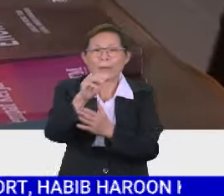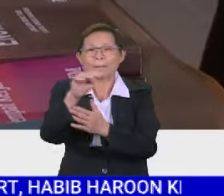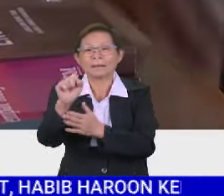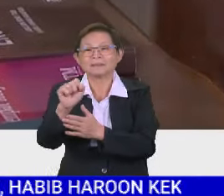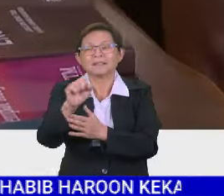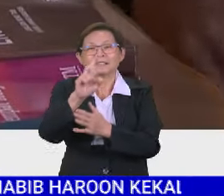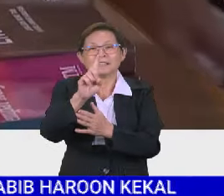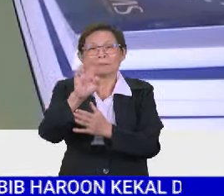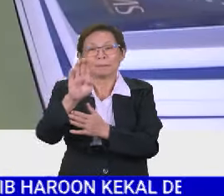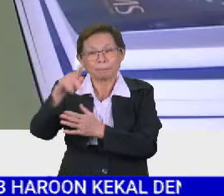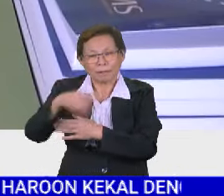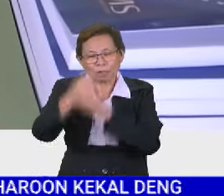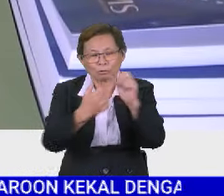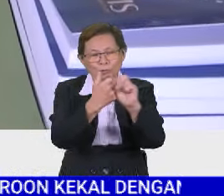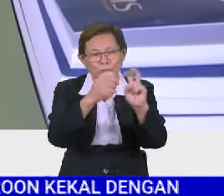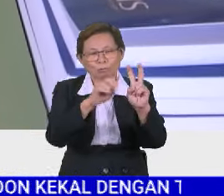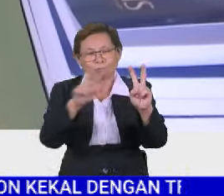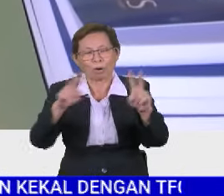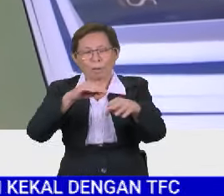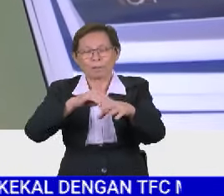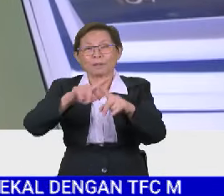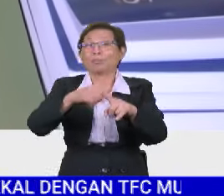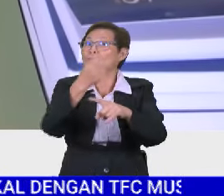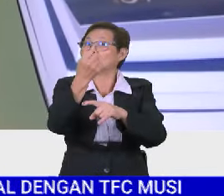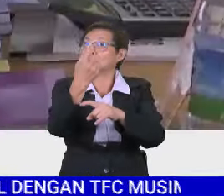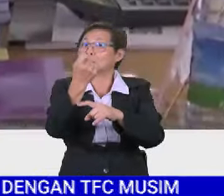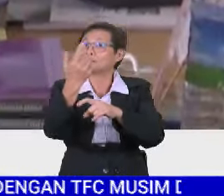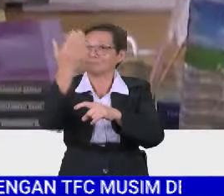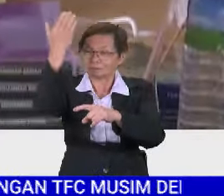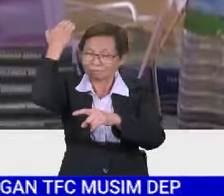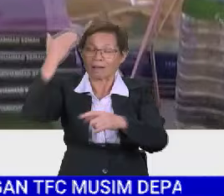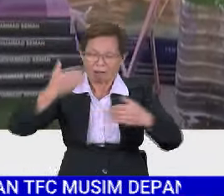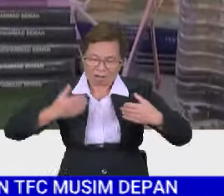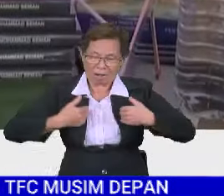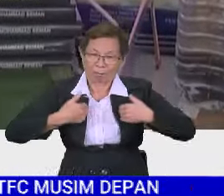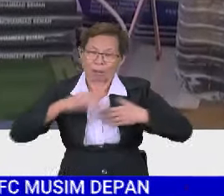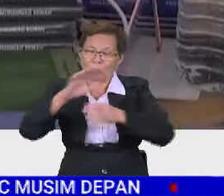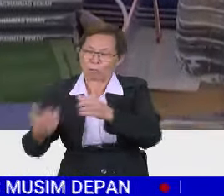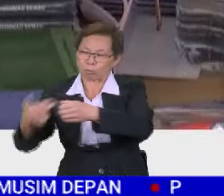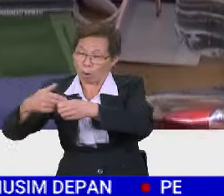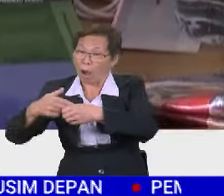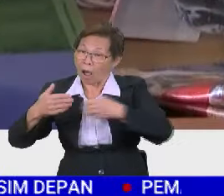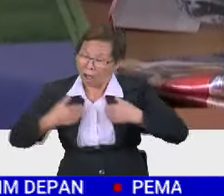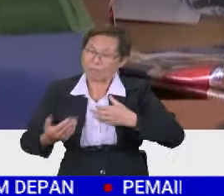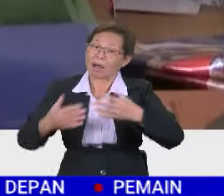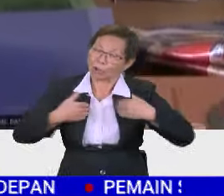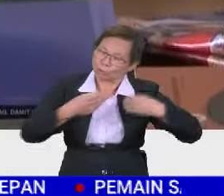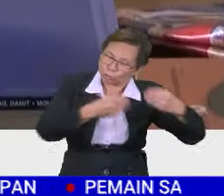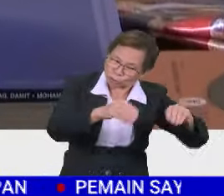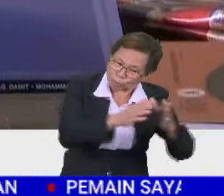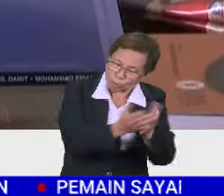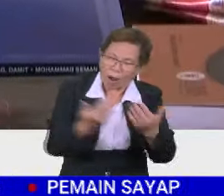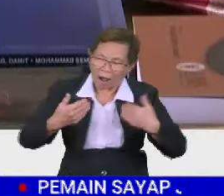di pipi 2022 pada Penghujung November lalu tidak hanya melibatkan penjualan buku ia turu